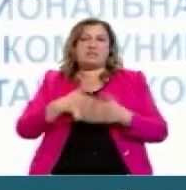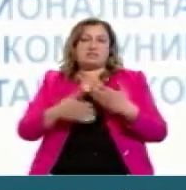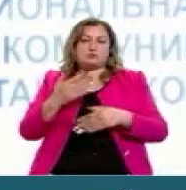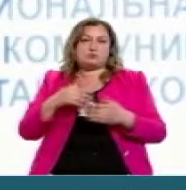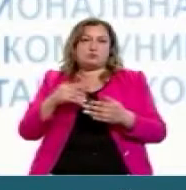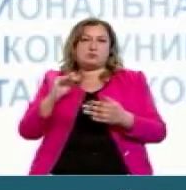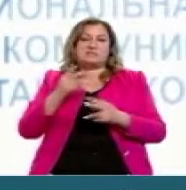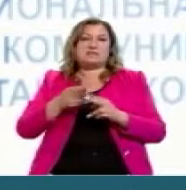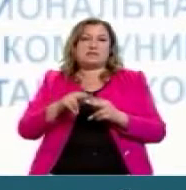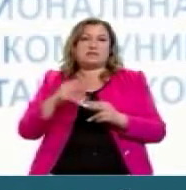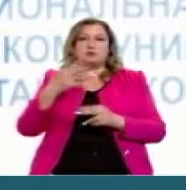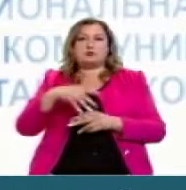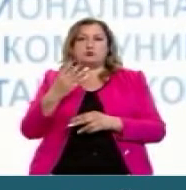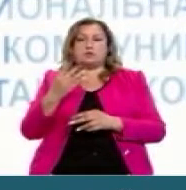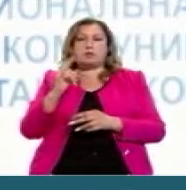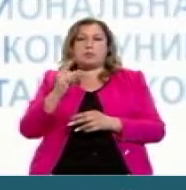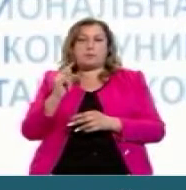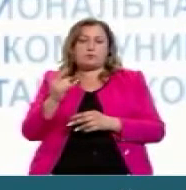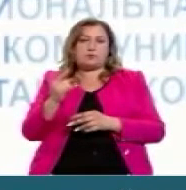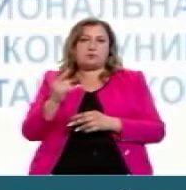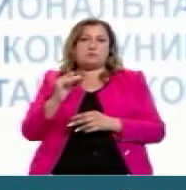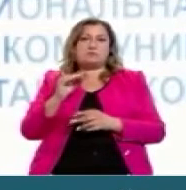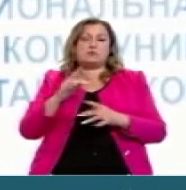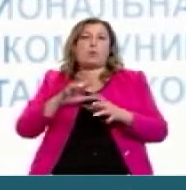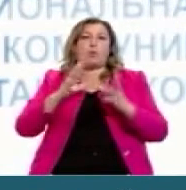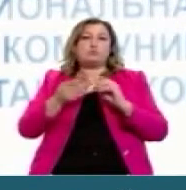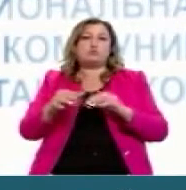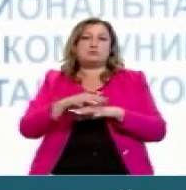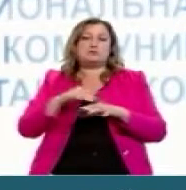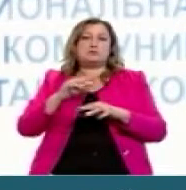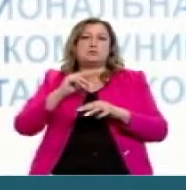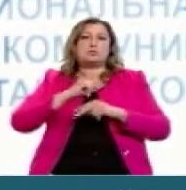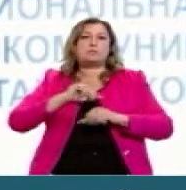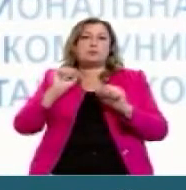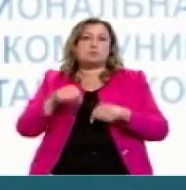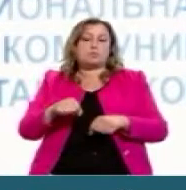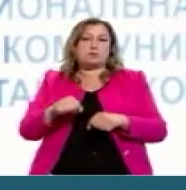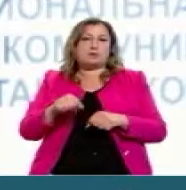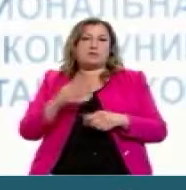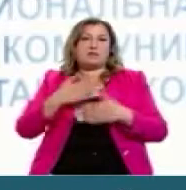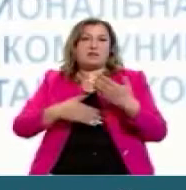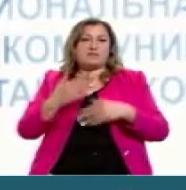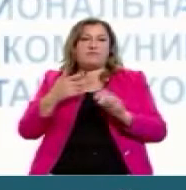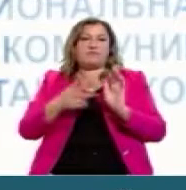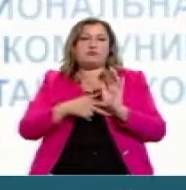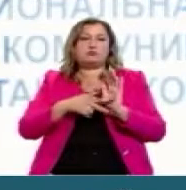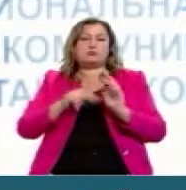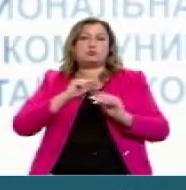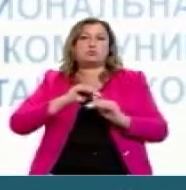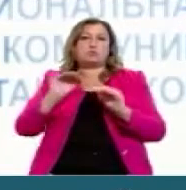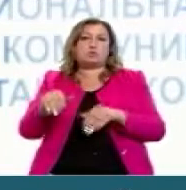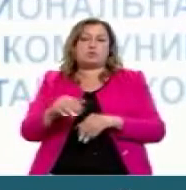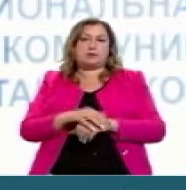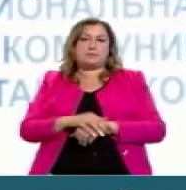инвалидностью. Из них 44 ребенка. Из общего числа 100 трудоспособных инвалидов 80